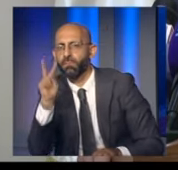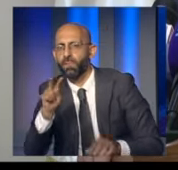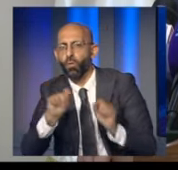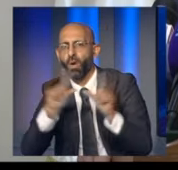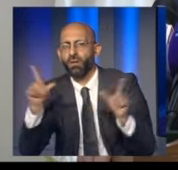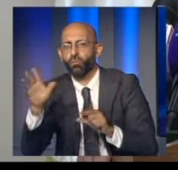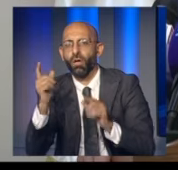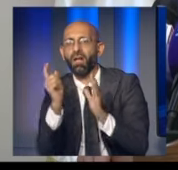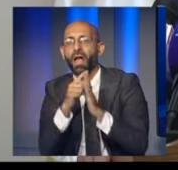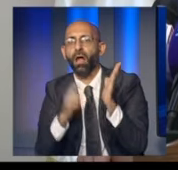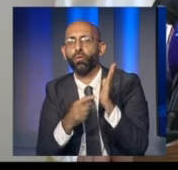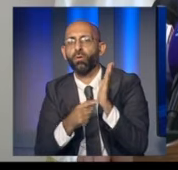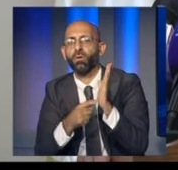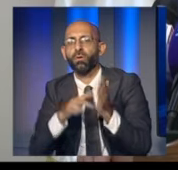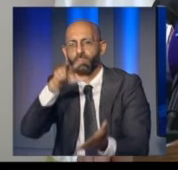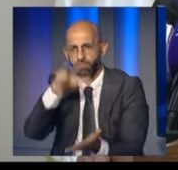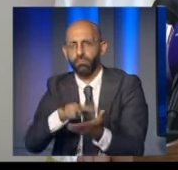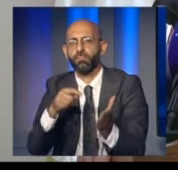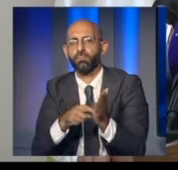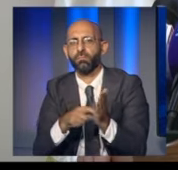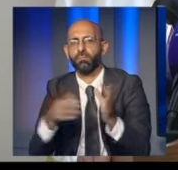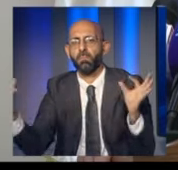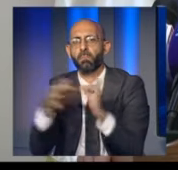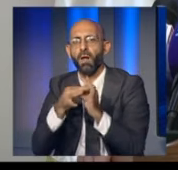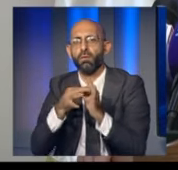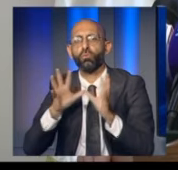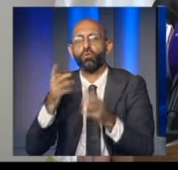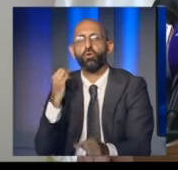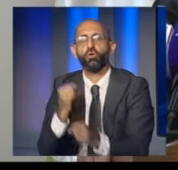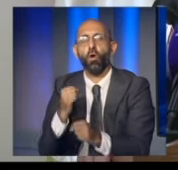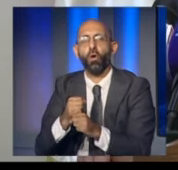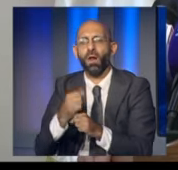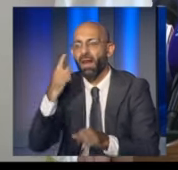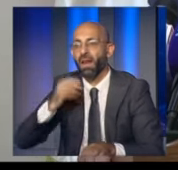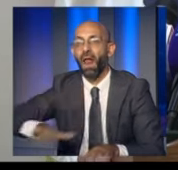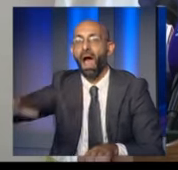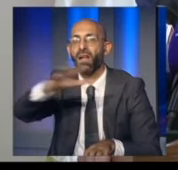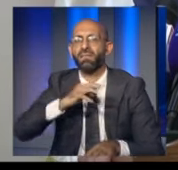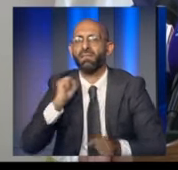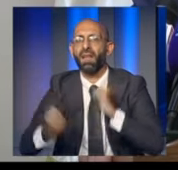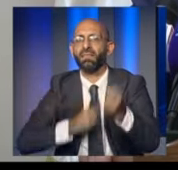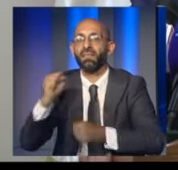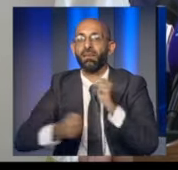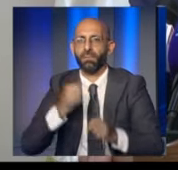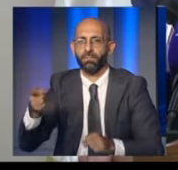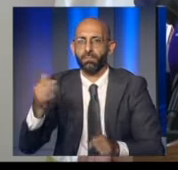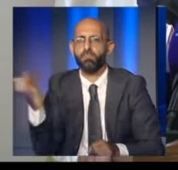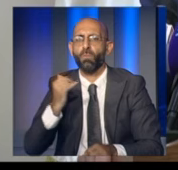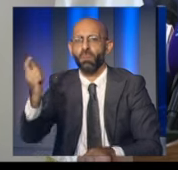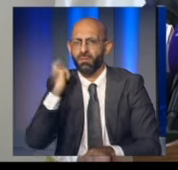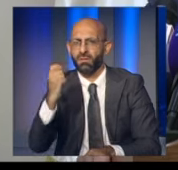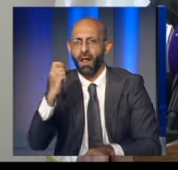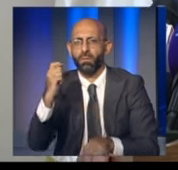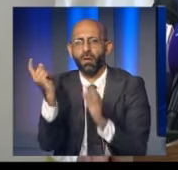اللبنانية، ولكن ما جرى في الأيام الماضية أمر يجب التوقف عنده. القوانين يجب أن تطبق ولكن مع